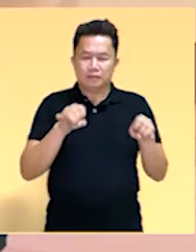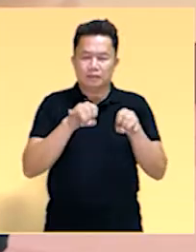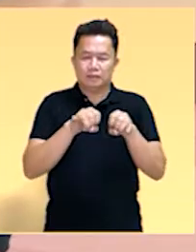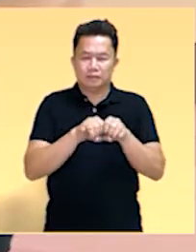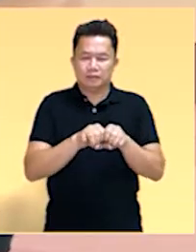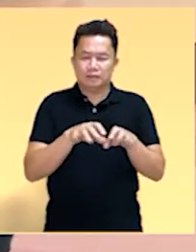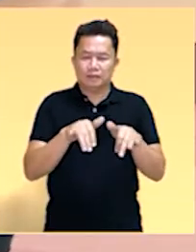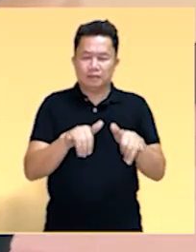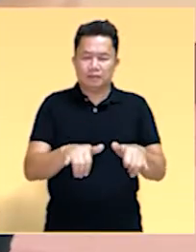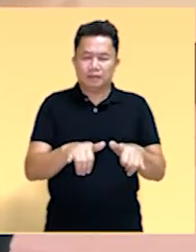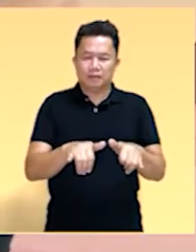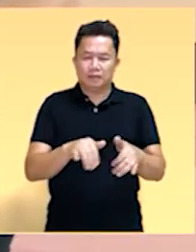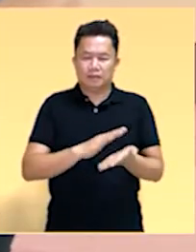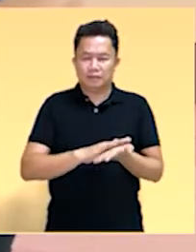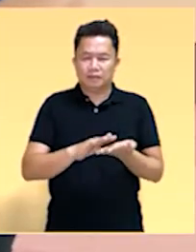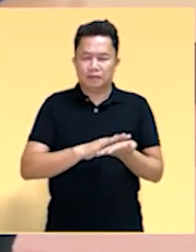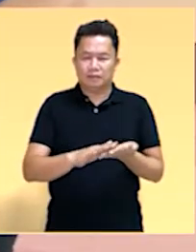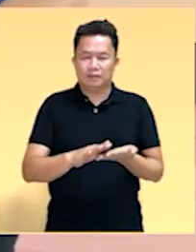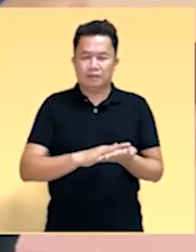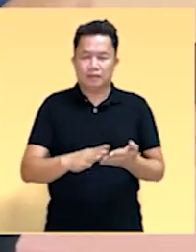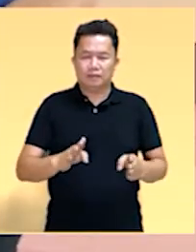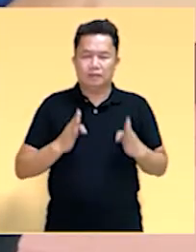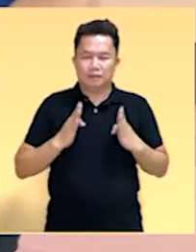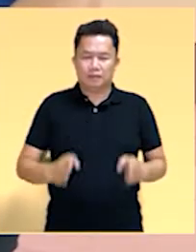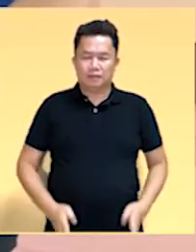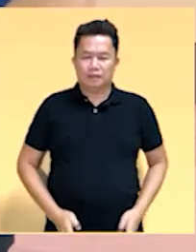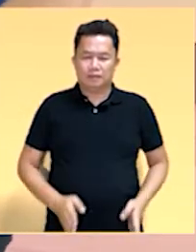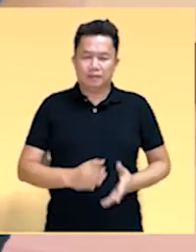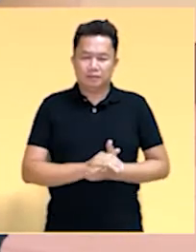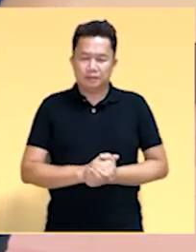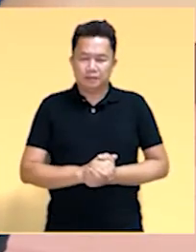sa pagpapanatili ng kalinisan ng ating katawan.